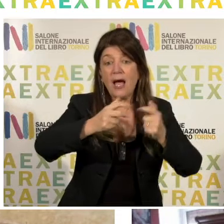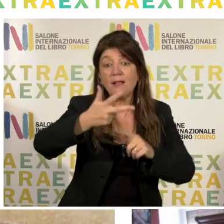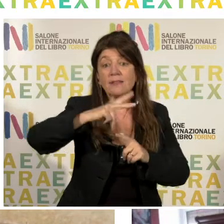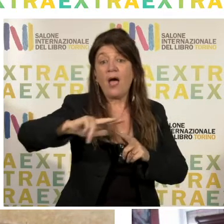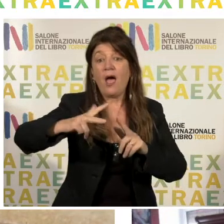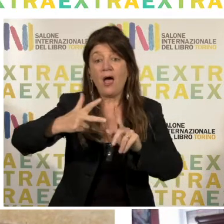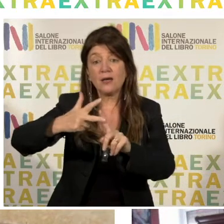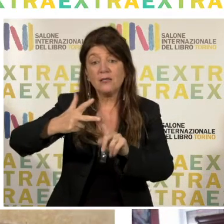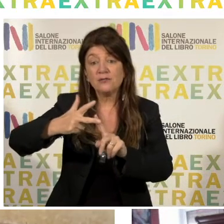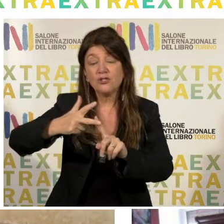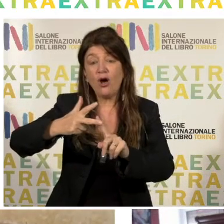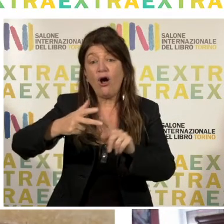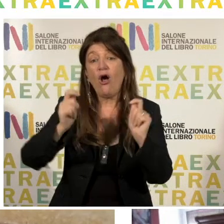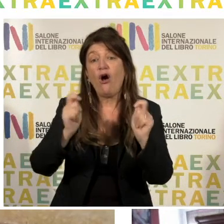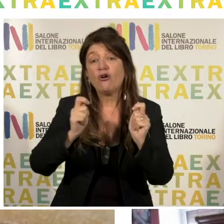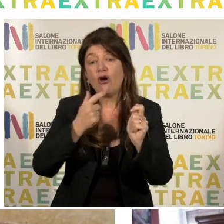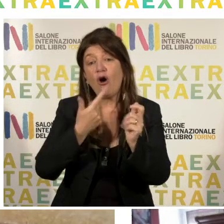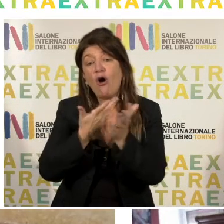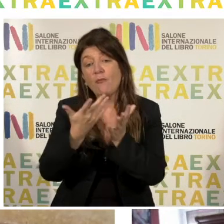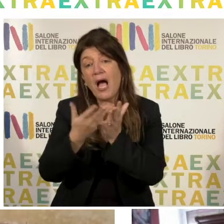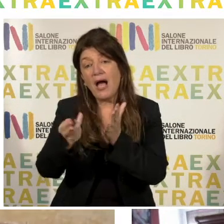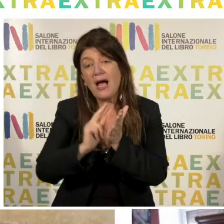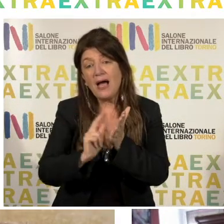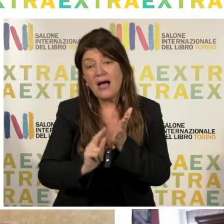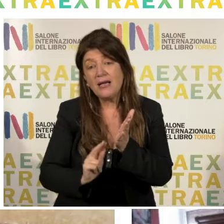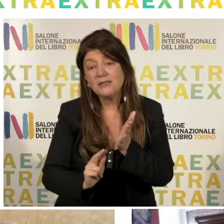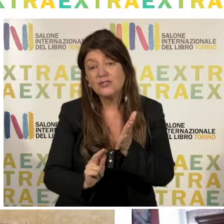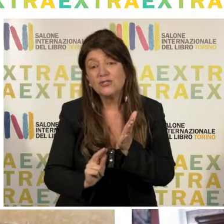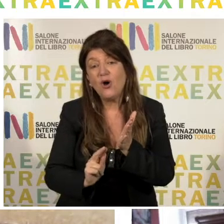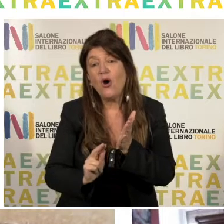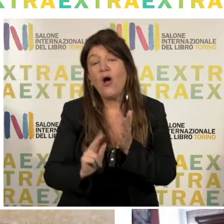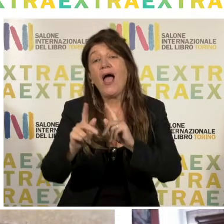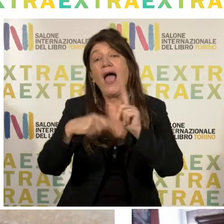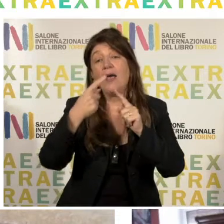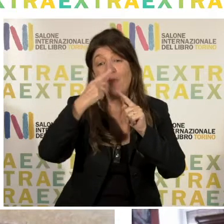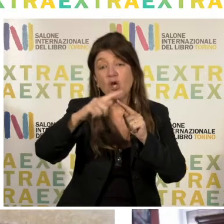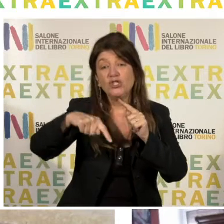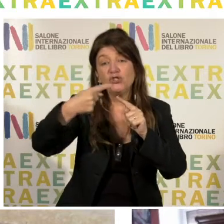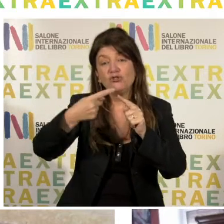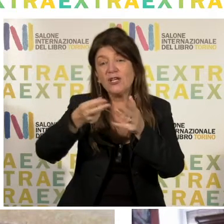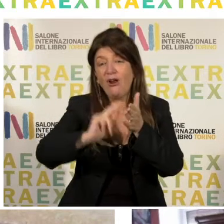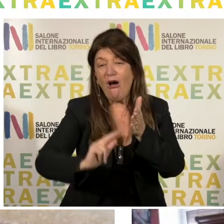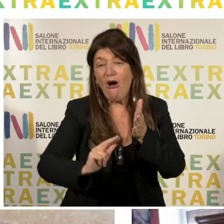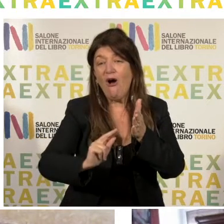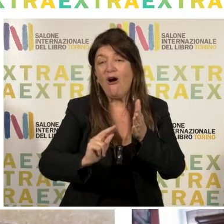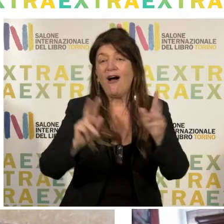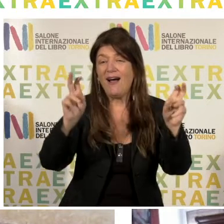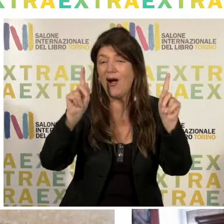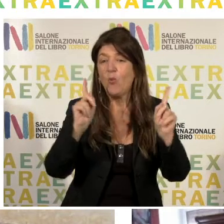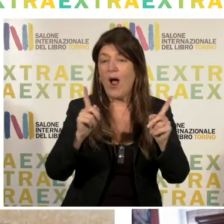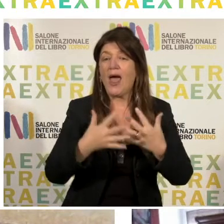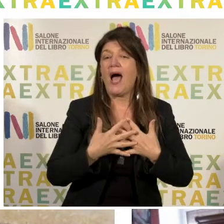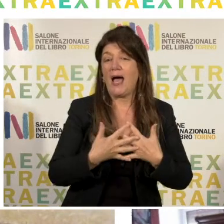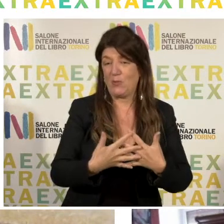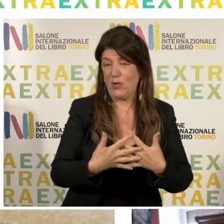un romanzo uscito postumo straordinario, Il ciclo dell'amore. E il